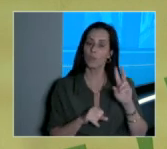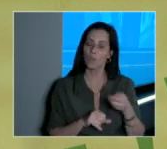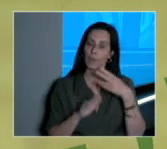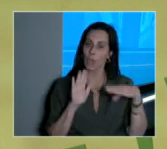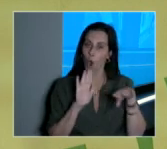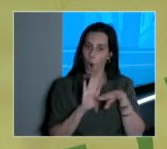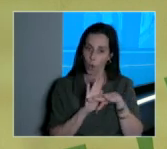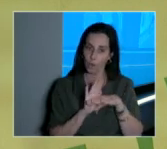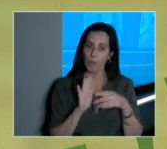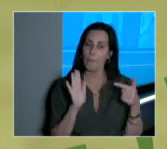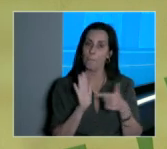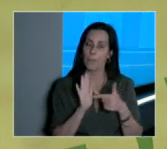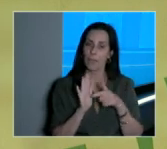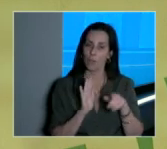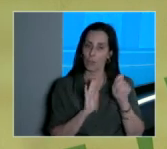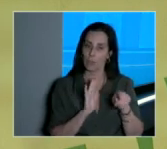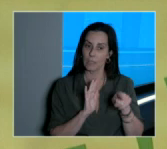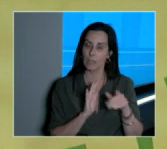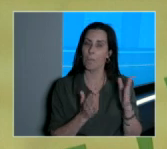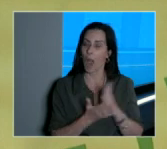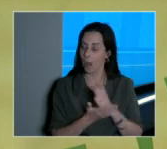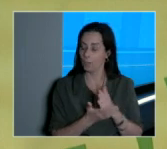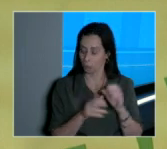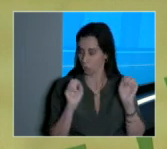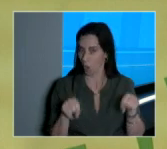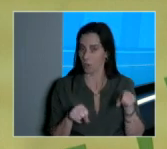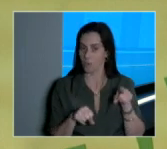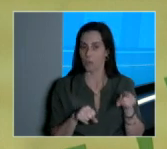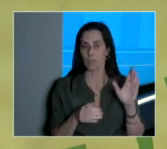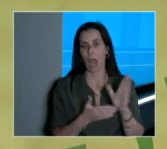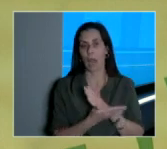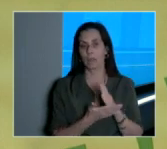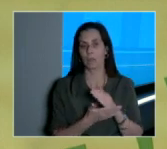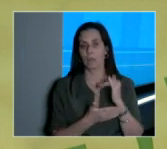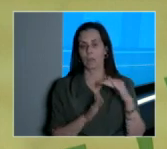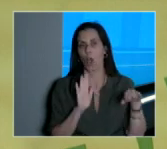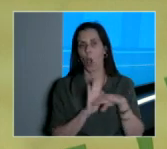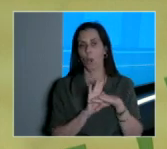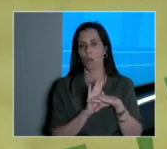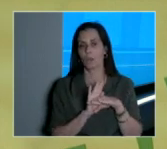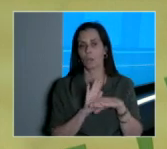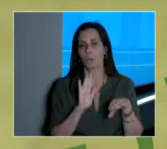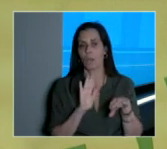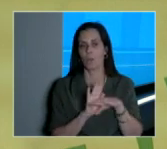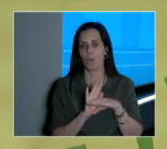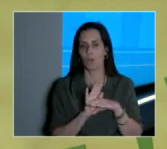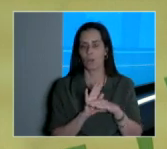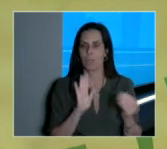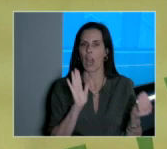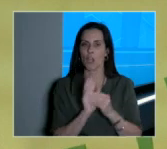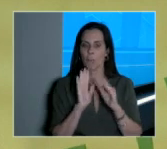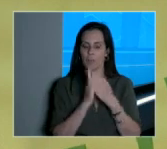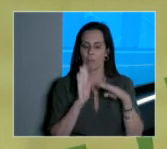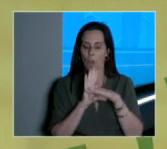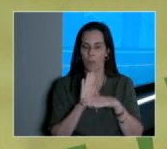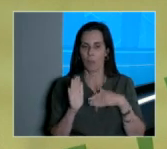שוב, ובגלל שהיא הריבון, היא בסופו של דבר תקבע את החוק הזה, והחוק הזה ייכנס לספר החוקים.